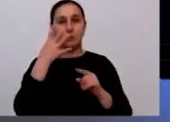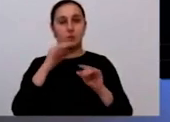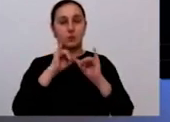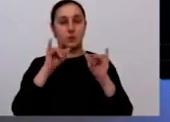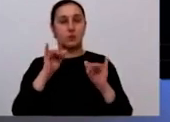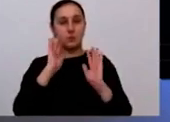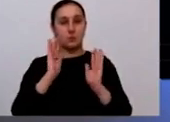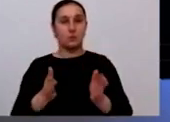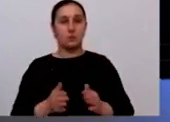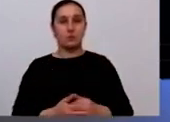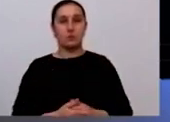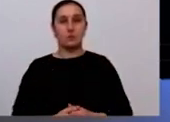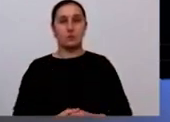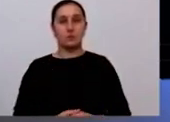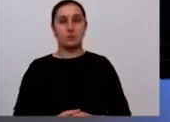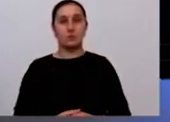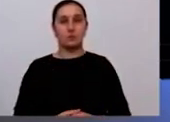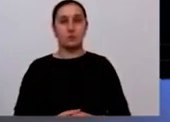yaratib olamiz.